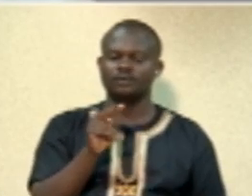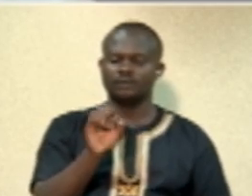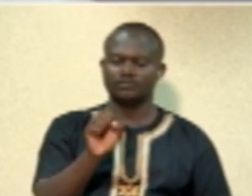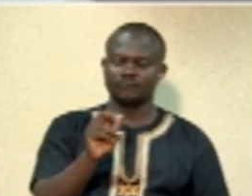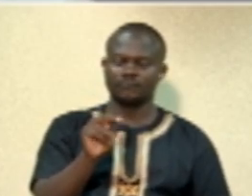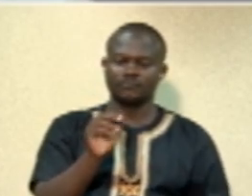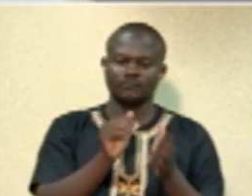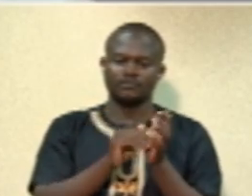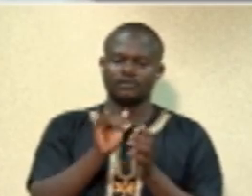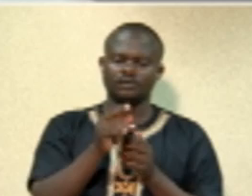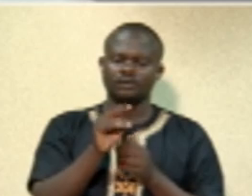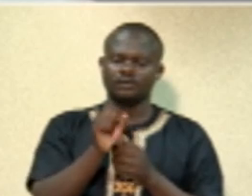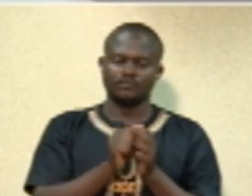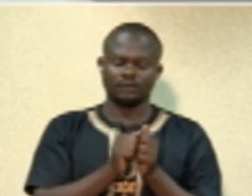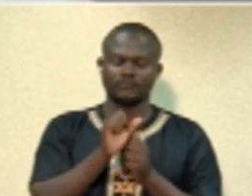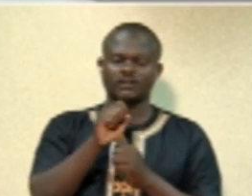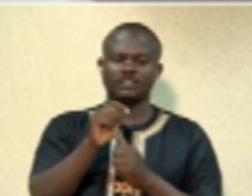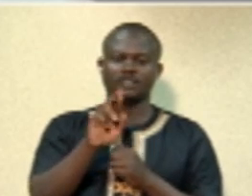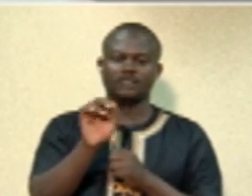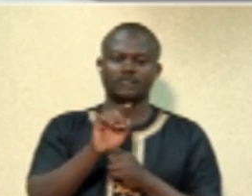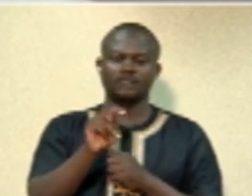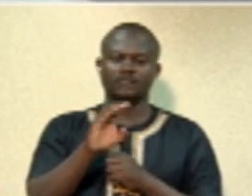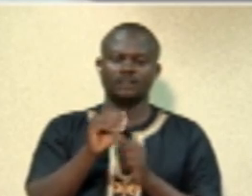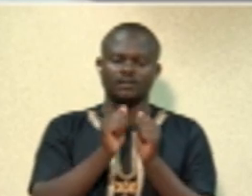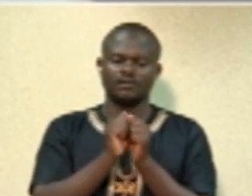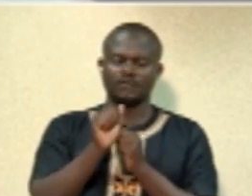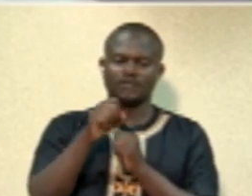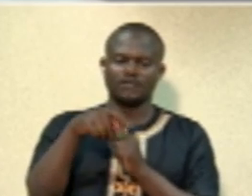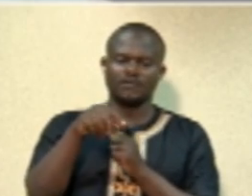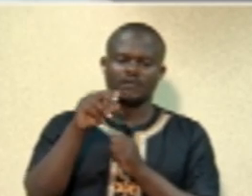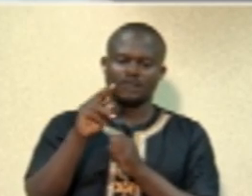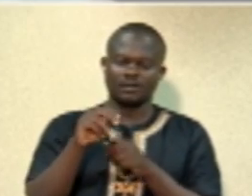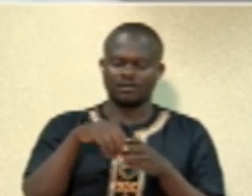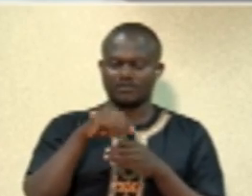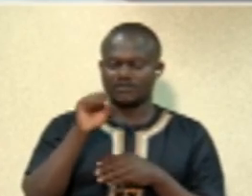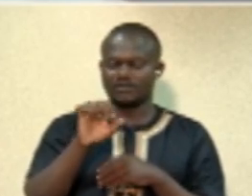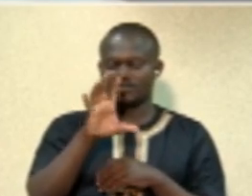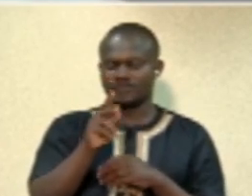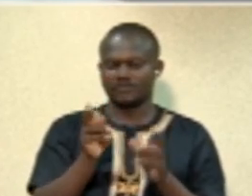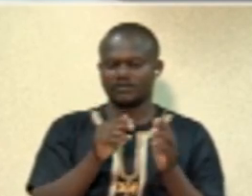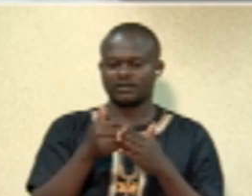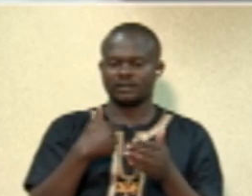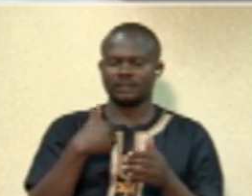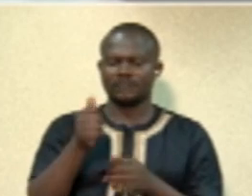Johnson, AstraZeneca ndetse na Aspen yo muri Afurika y'Epfo isanzwe ifite ubwo bushobozi.